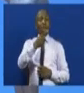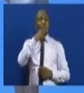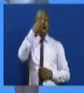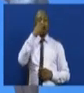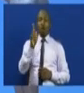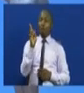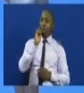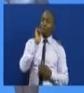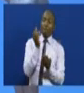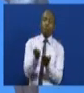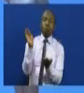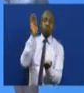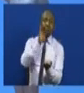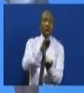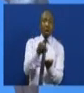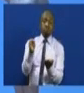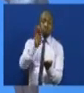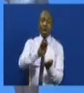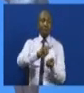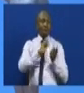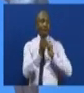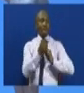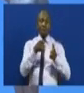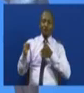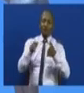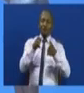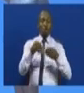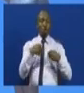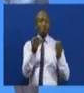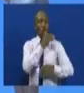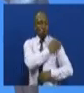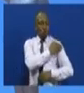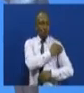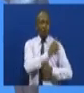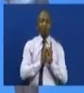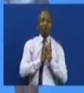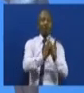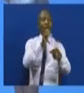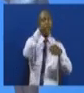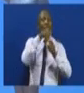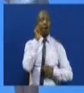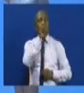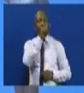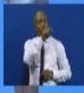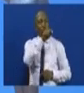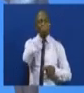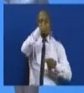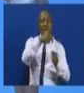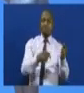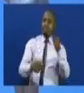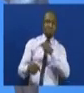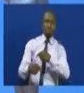ntilie wameamua kubadili mfumo wa utoaji huduma kwa kufuata wateja mahali walipo badala ya wateja kufuata huduma